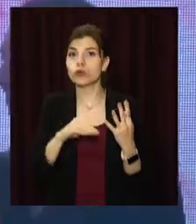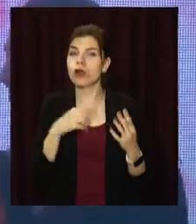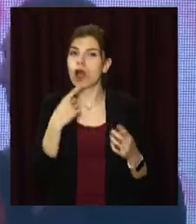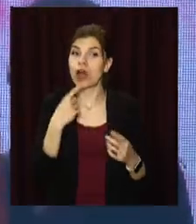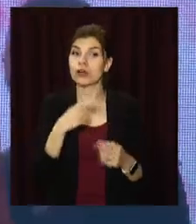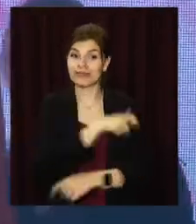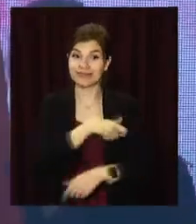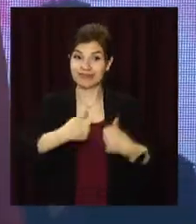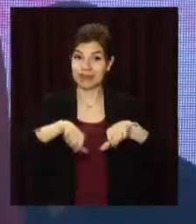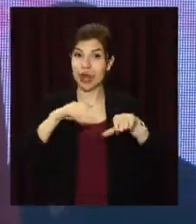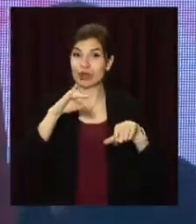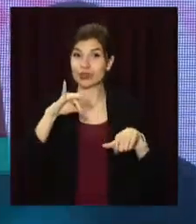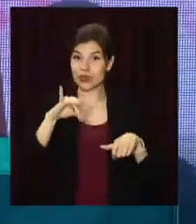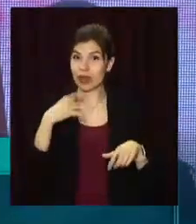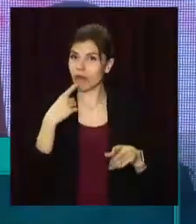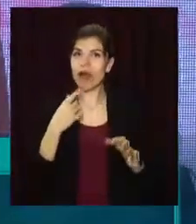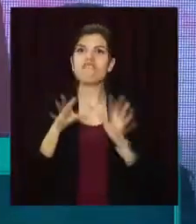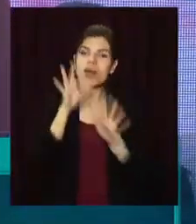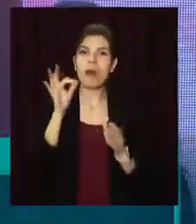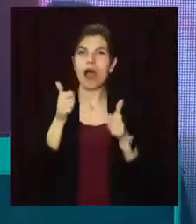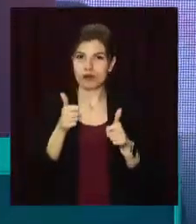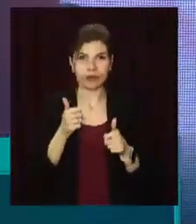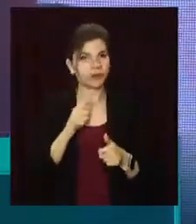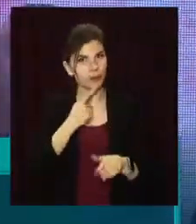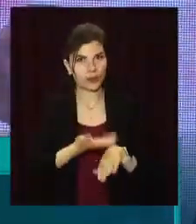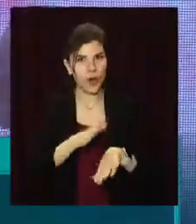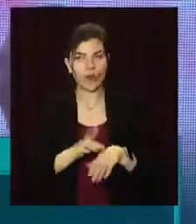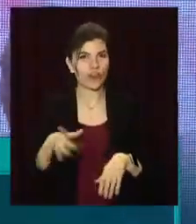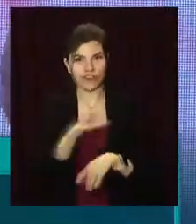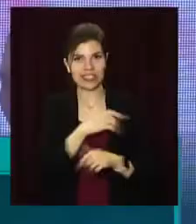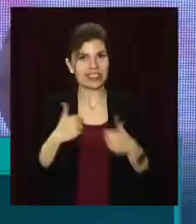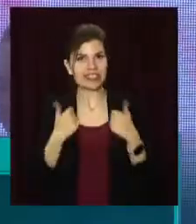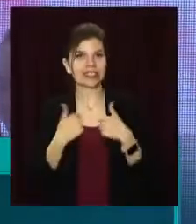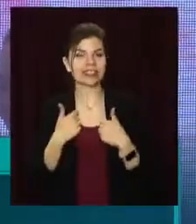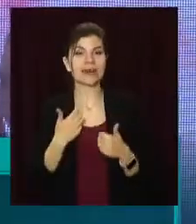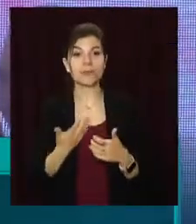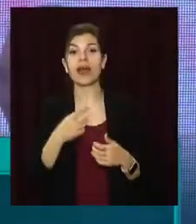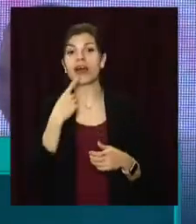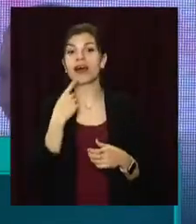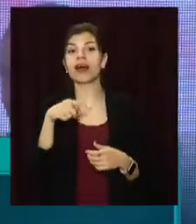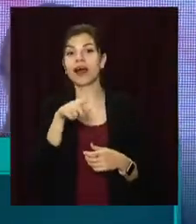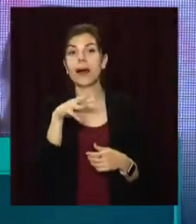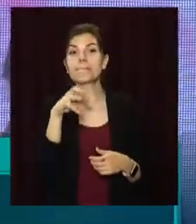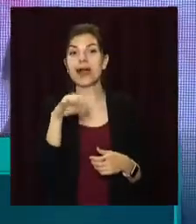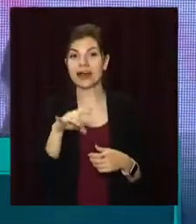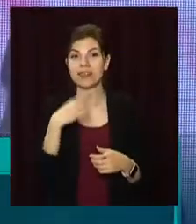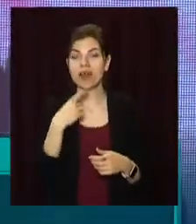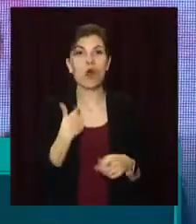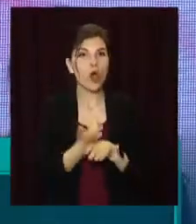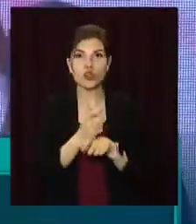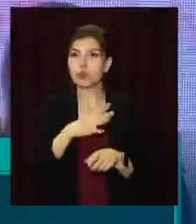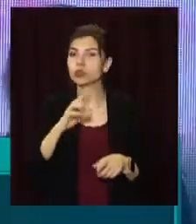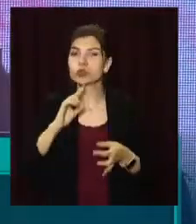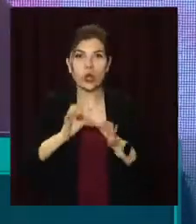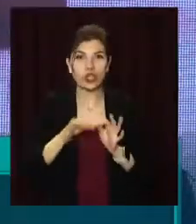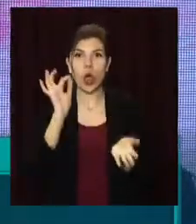непросто. Сьогодні приймали участь в фіналі 8 наших вищих учебних заведень. Нам було дуже складно определити победителів, тому що я